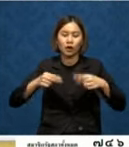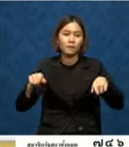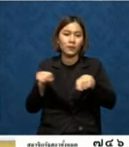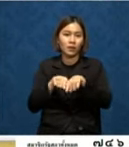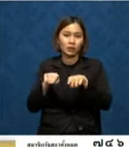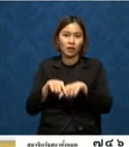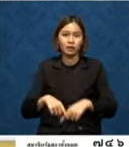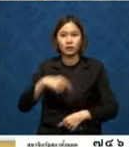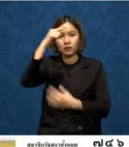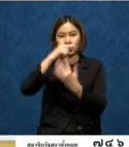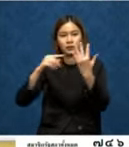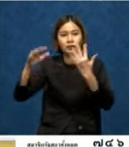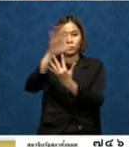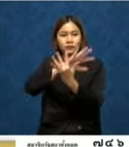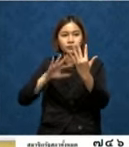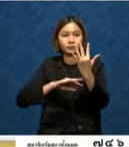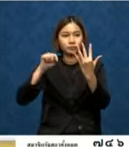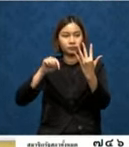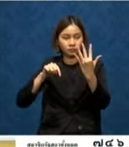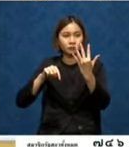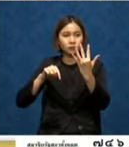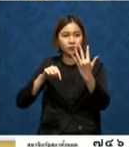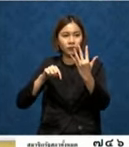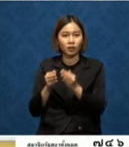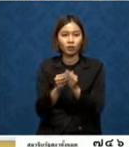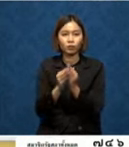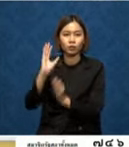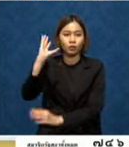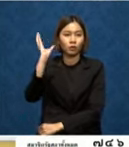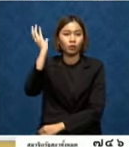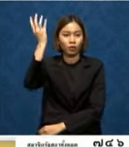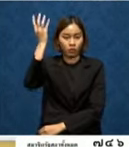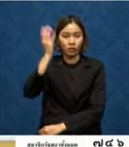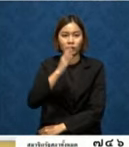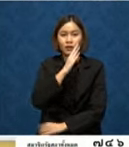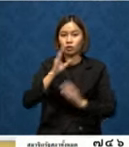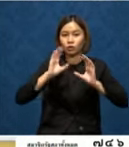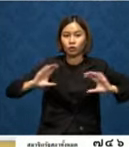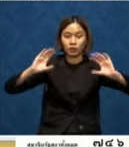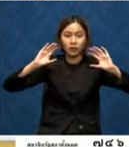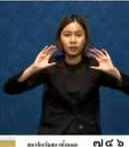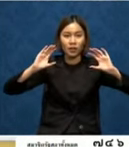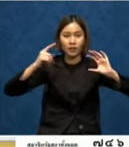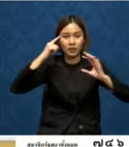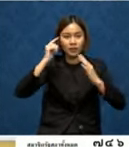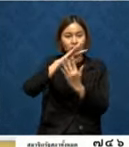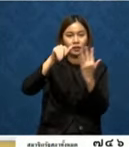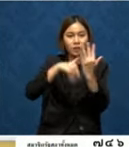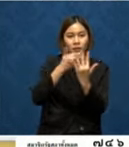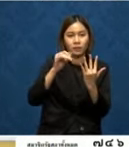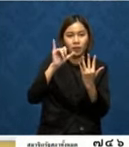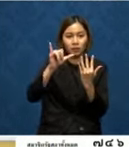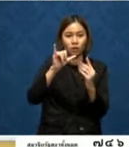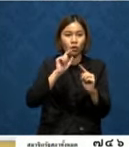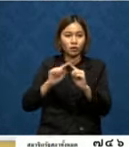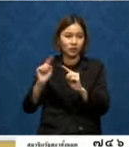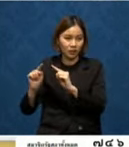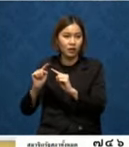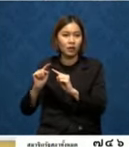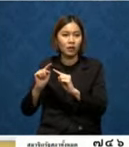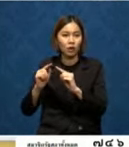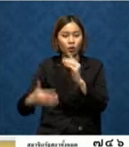กันซึ่งประเทศไทยค่ะเราเป็นครัวโลกอยู่แล้วถ้ารัฐบาลเร่งวางยุทธศาสตร์ที่จะหยิบ